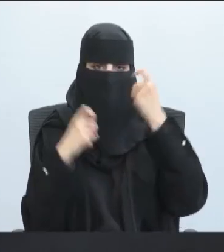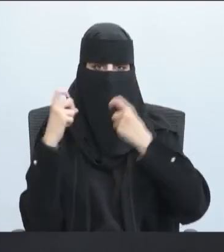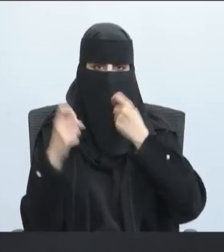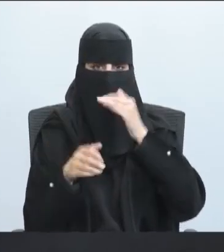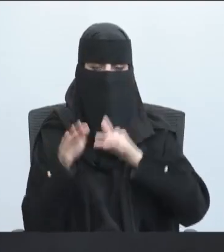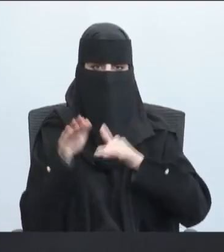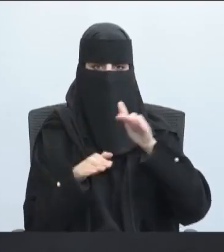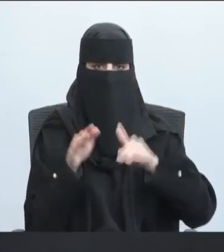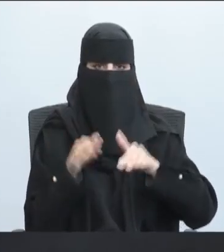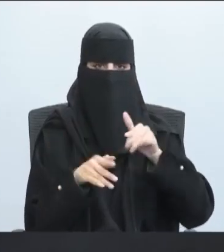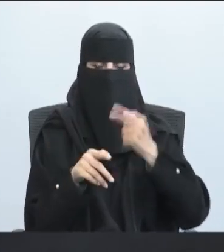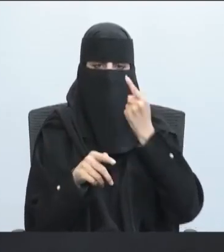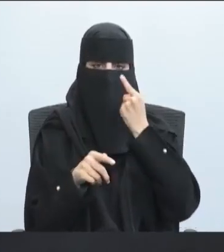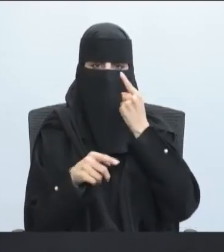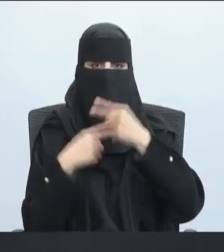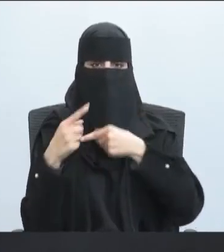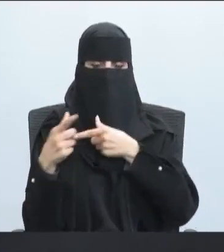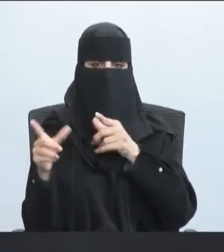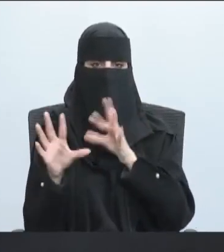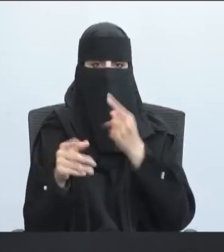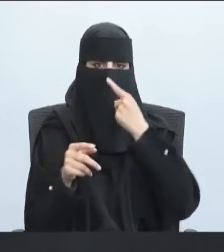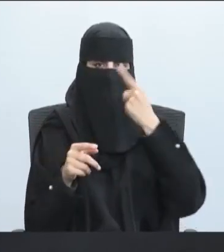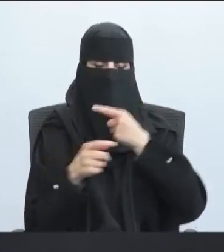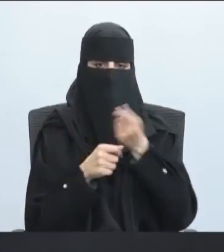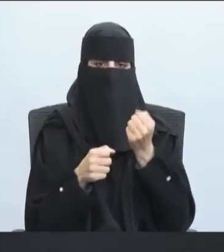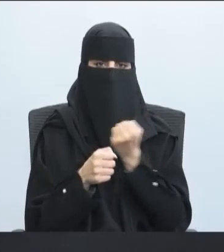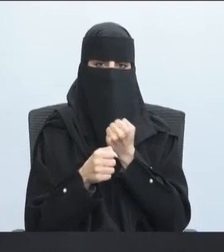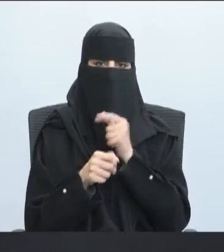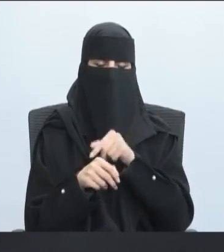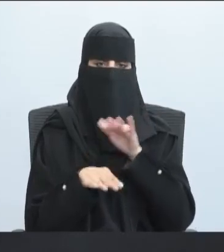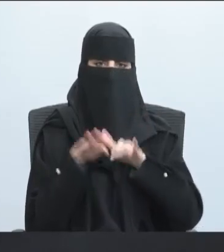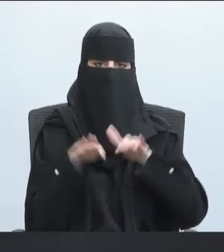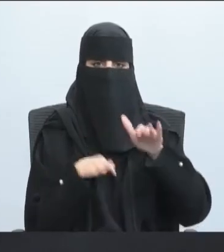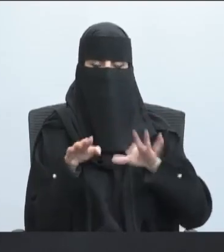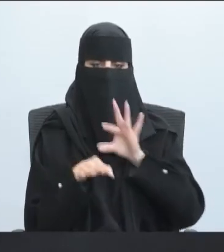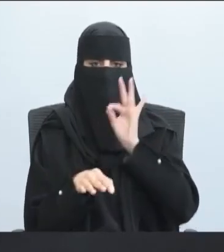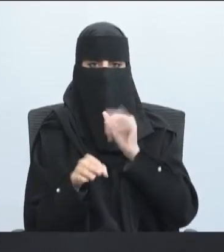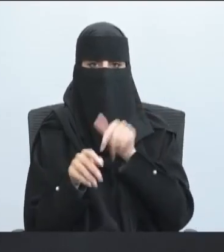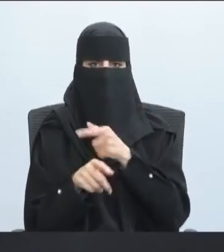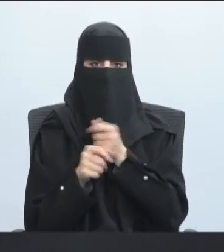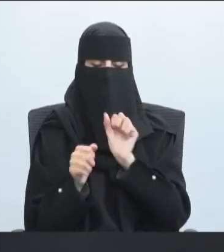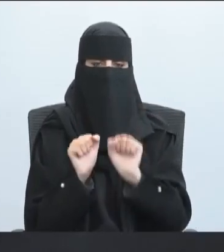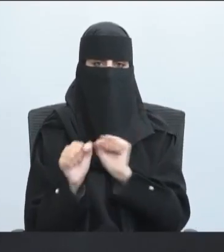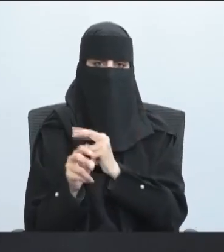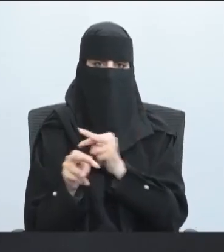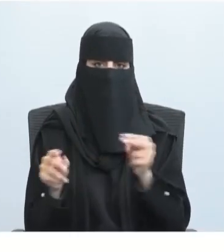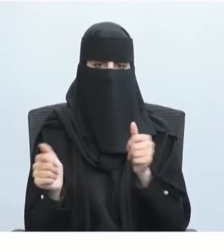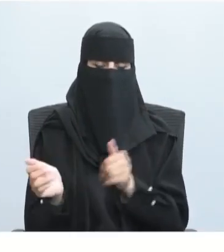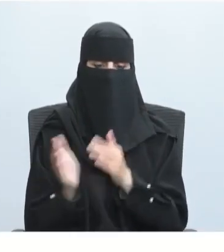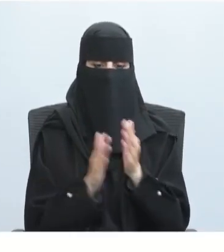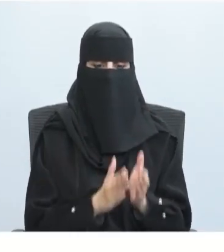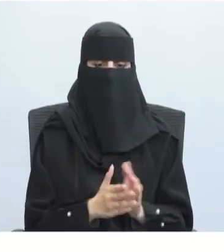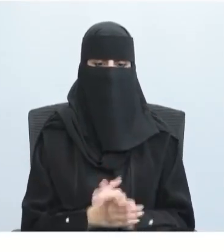سواء على مستوى الحياه بشكل عام او حتى في الامور الماليه هنالك ذكرنا تكلفه لفرصه بديله